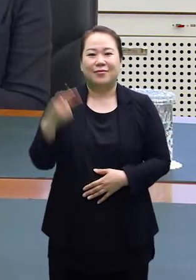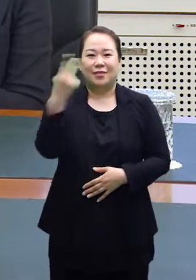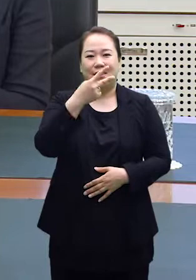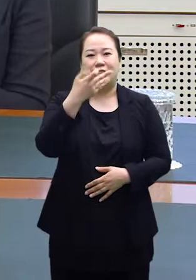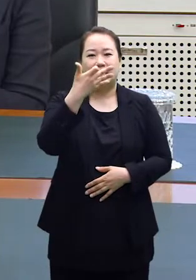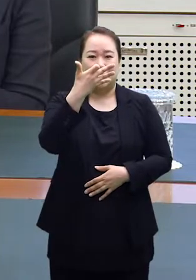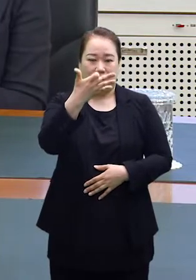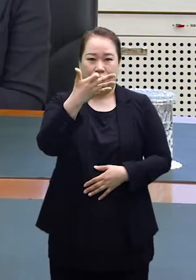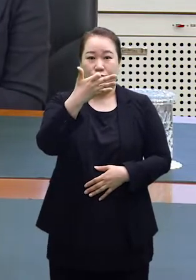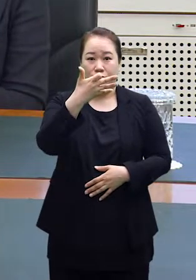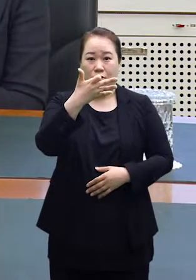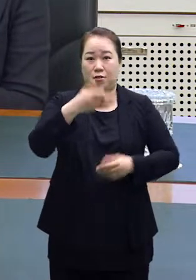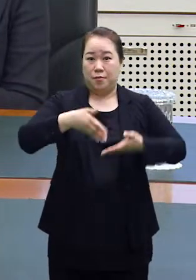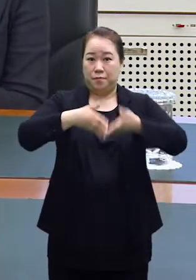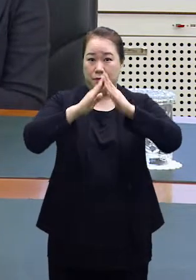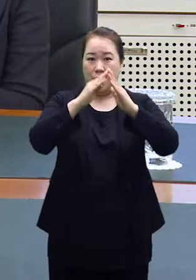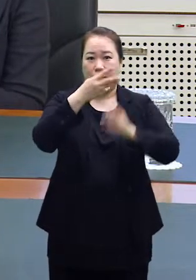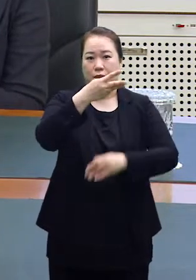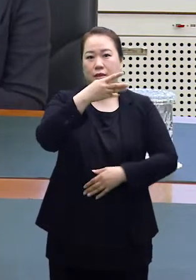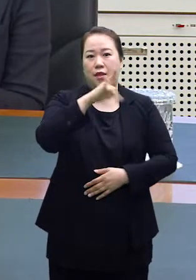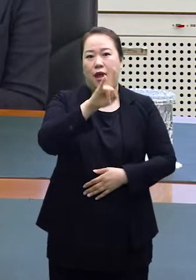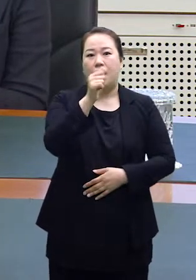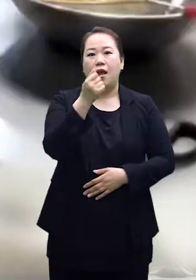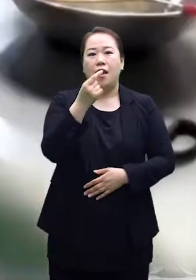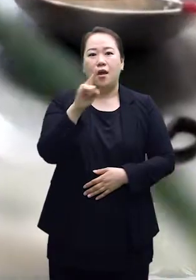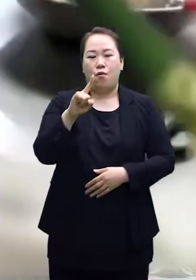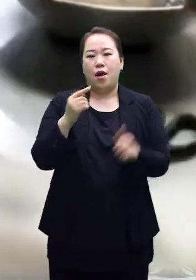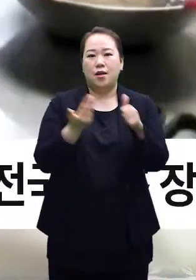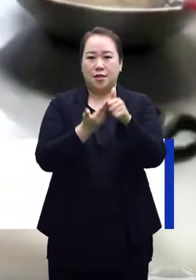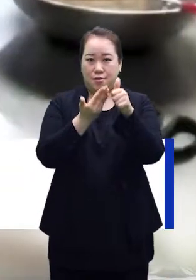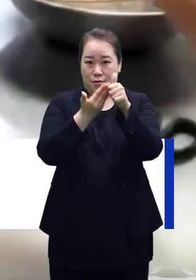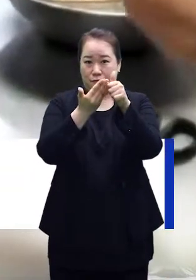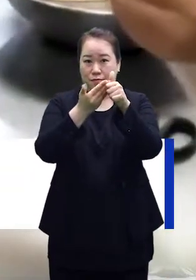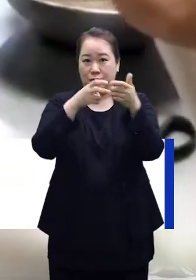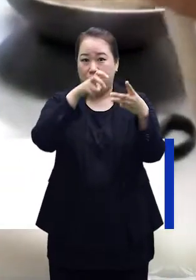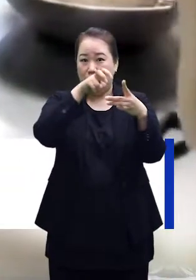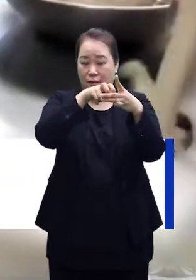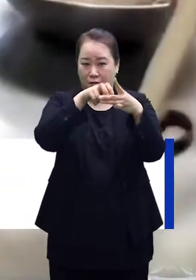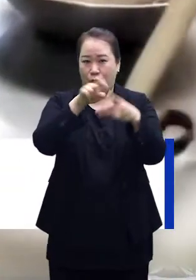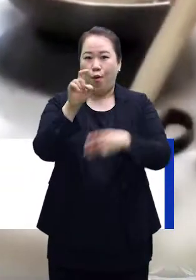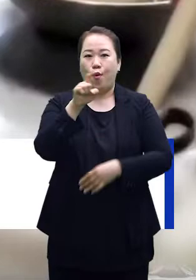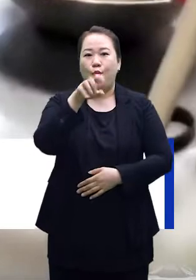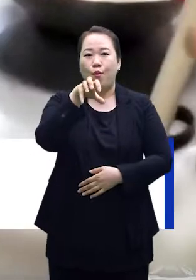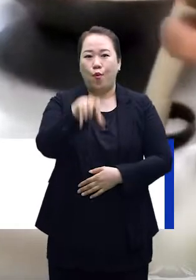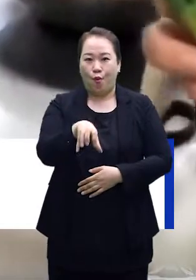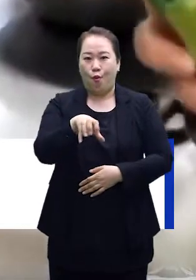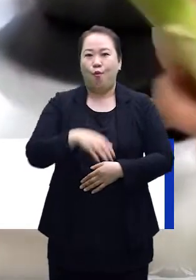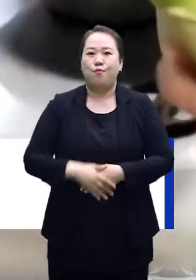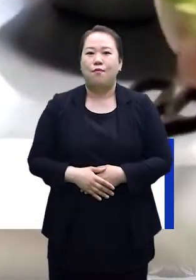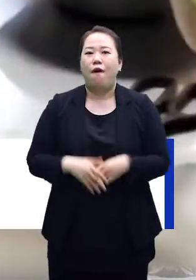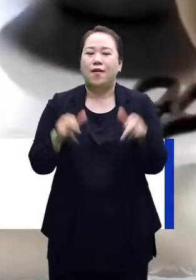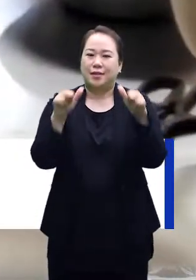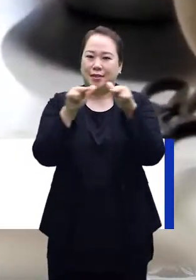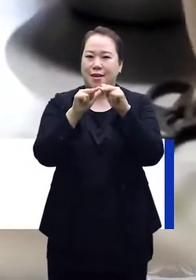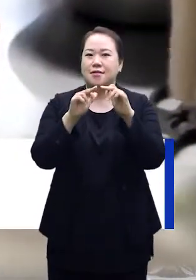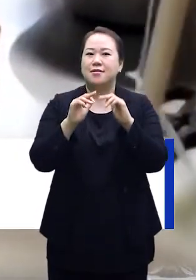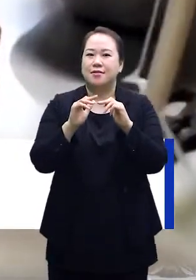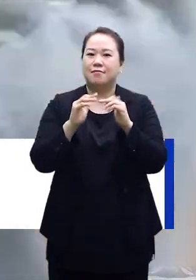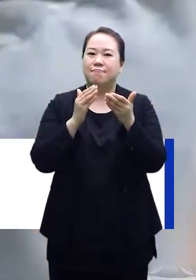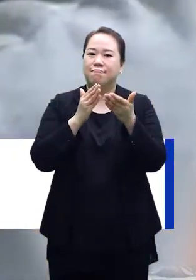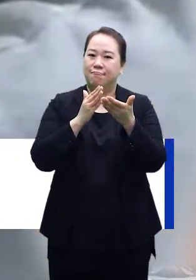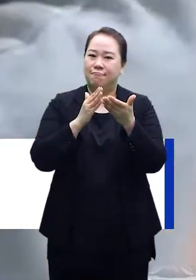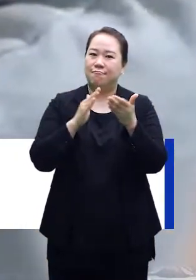개소한 태화키움센터는 전국에서 최초로 발달장애 초등학생을 위한 장애아동반도 운영하고